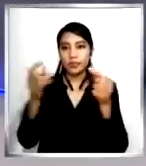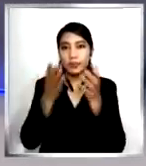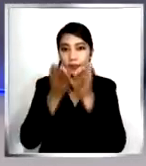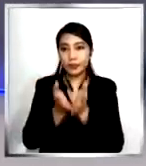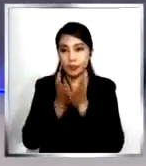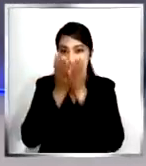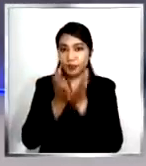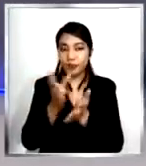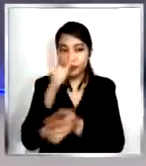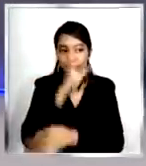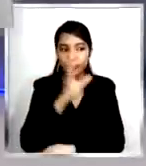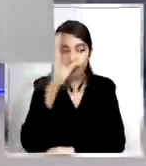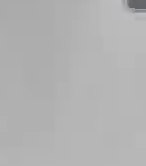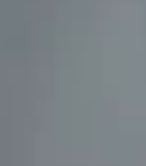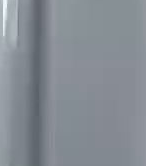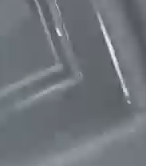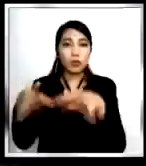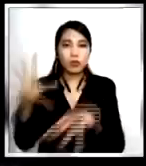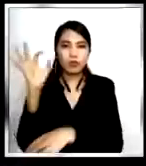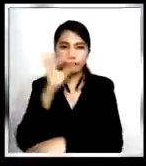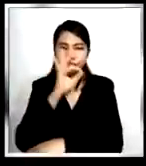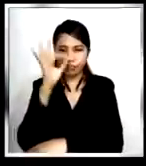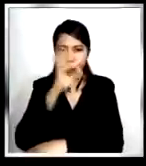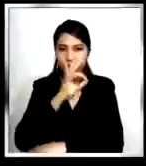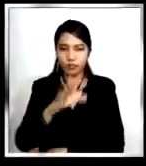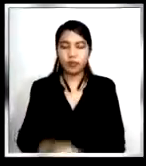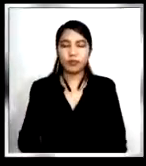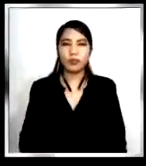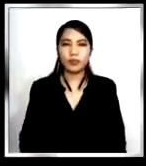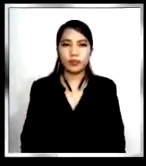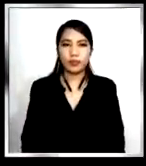At nakatutok si JP Soriano.